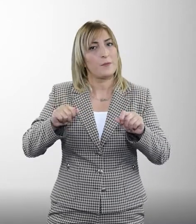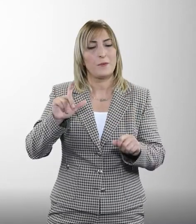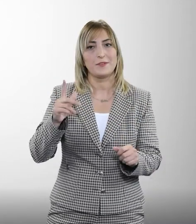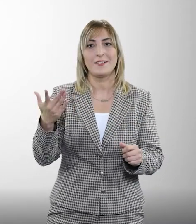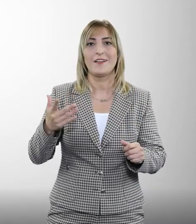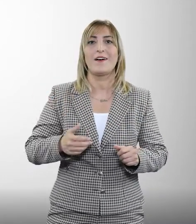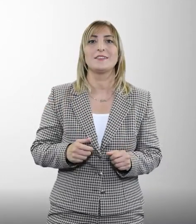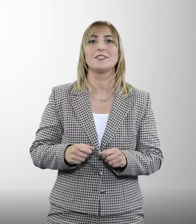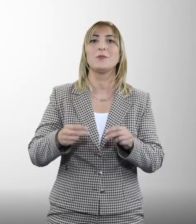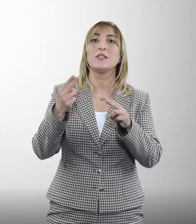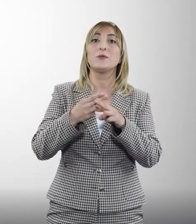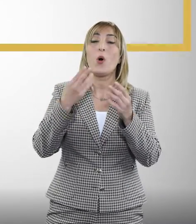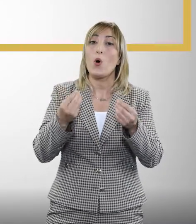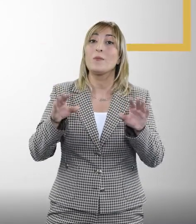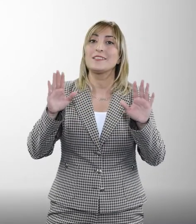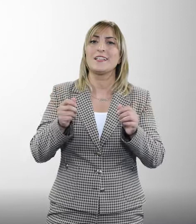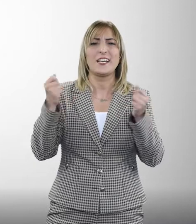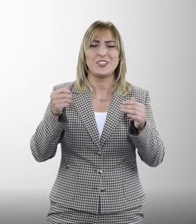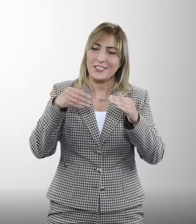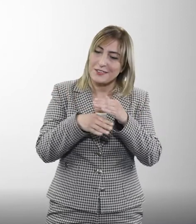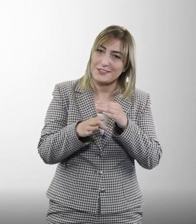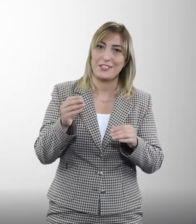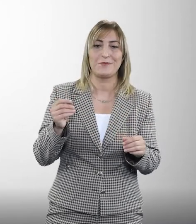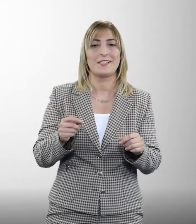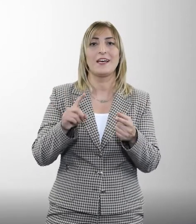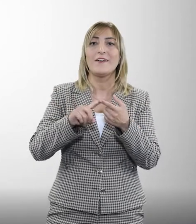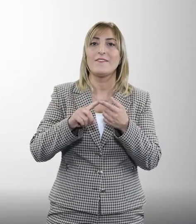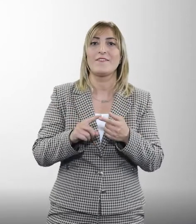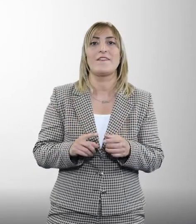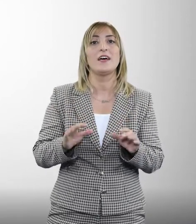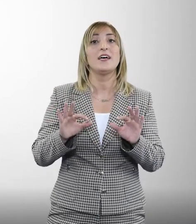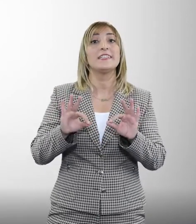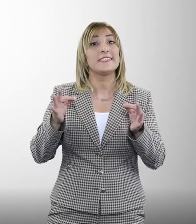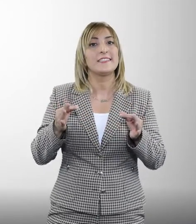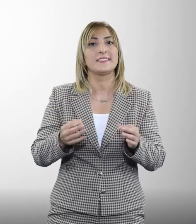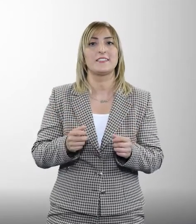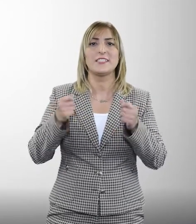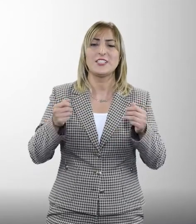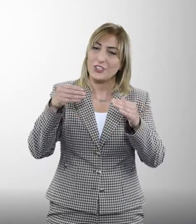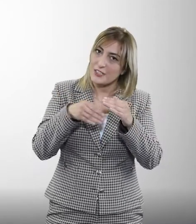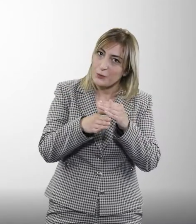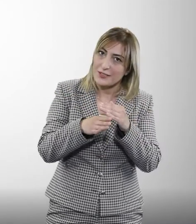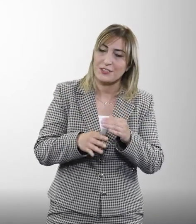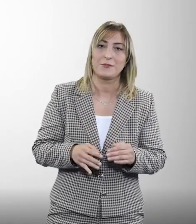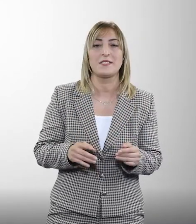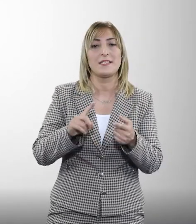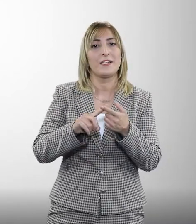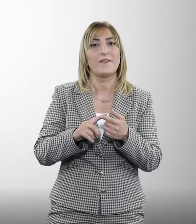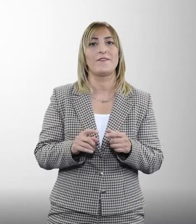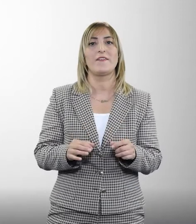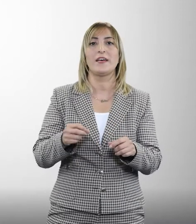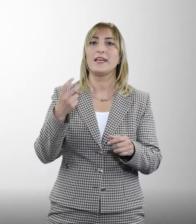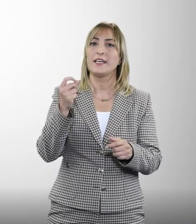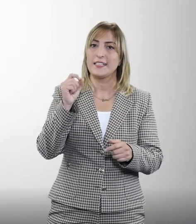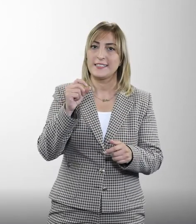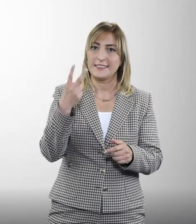yapmanız gerektiğini, tecrübe sahibi olmadan da iş bulunabileceğini, hangi yollarla iş arayabileceğinizi, iyi